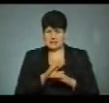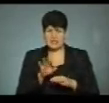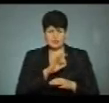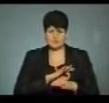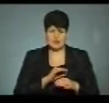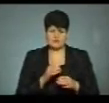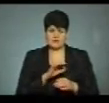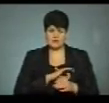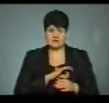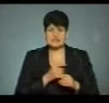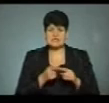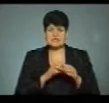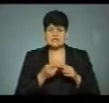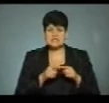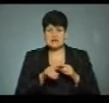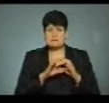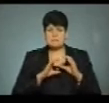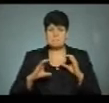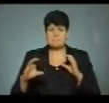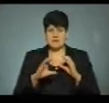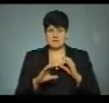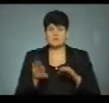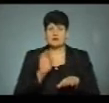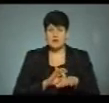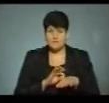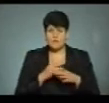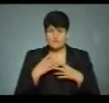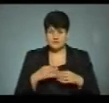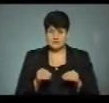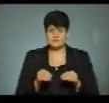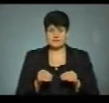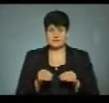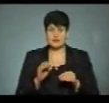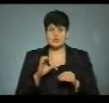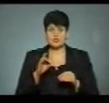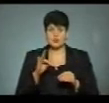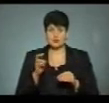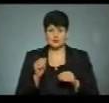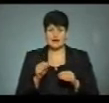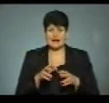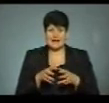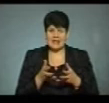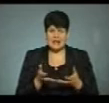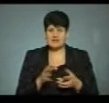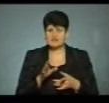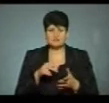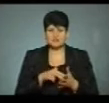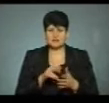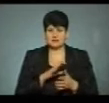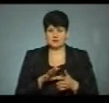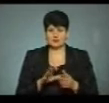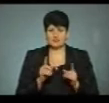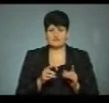використання цієї балки як будівельного матеріалу. Вона вражена, в неї вже структура крихка і вона не вистоїть навіть